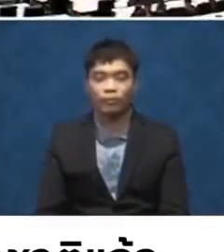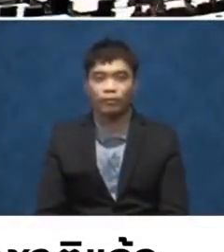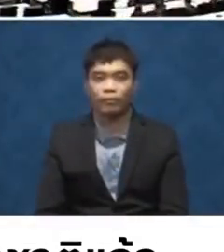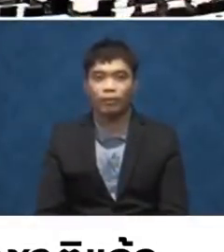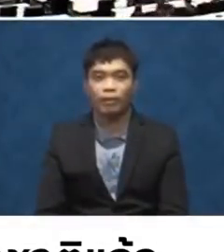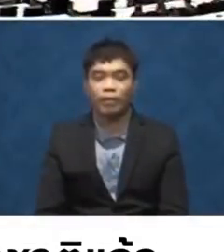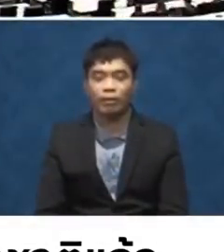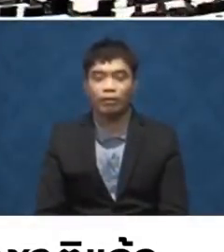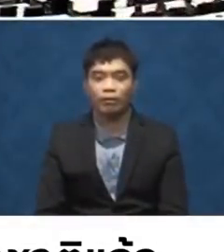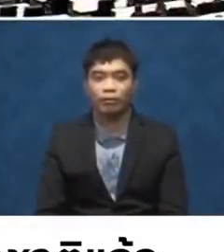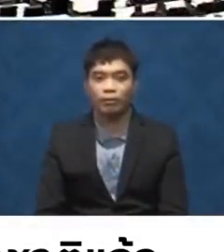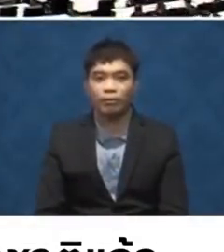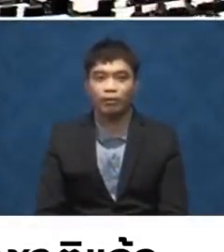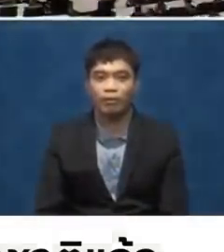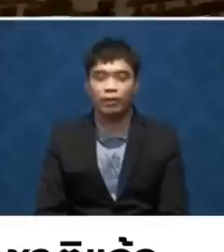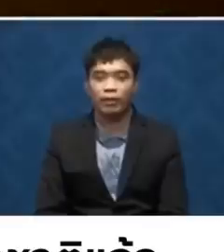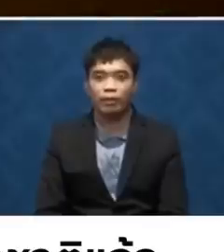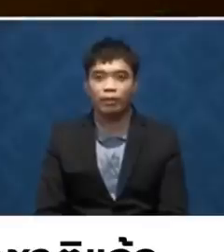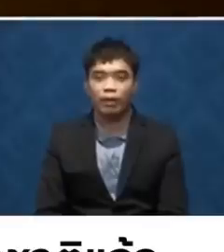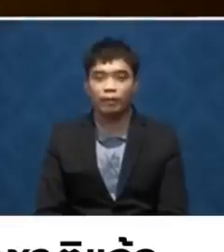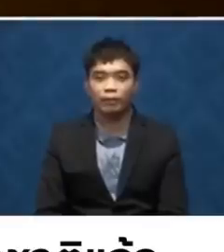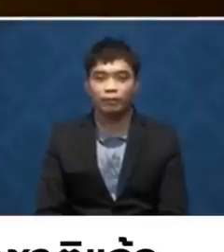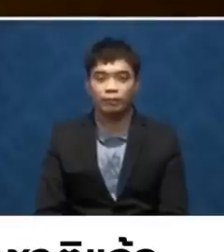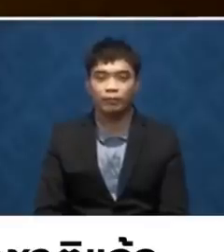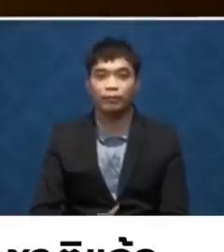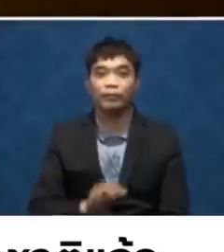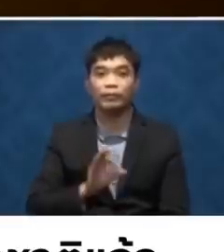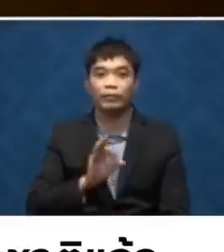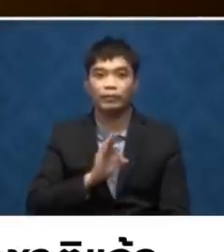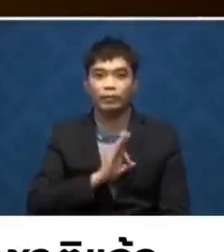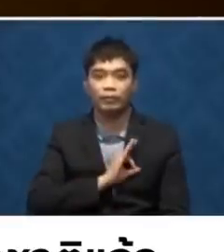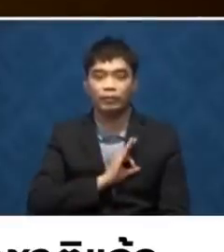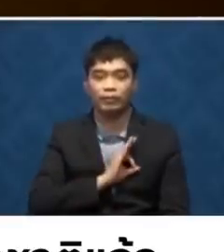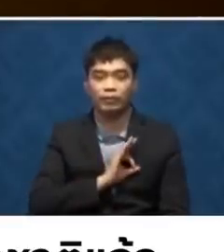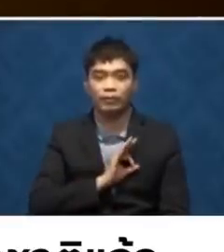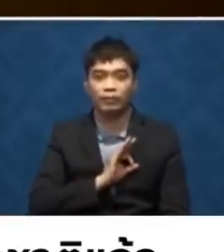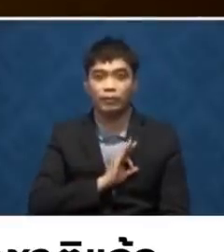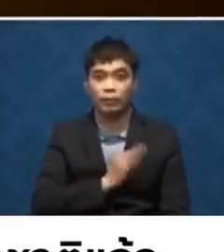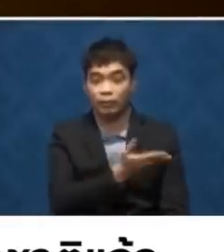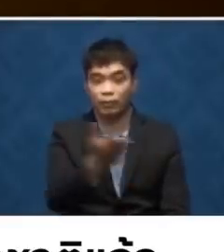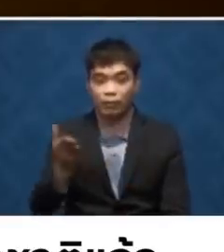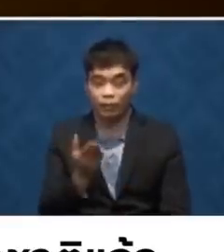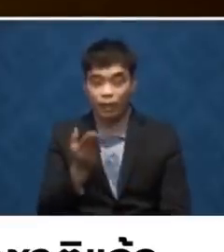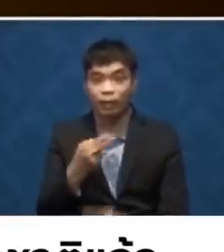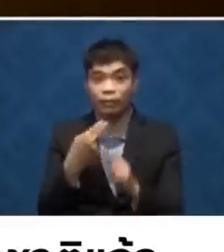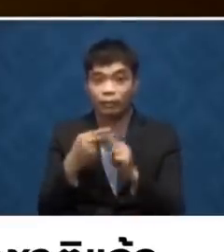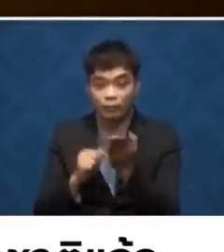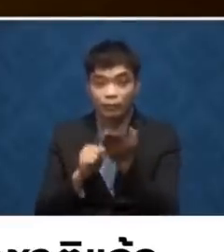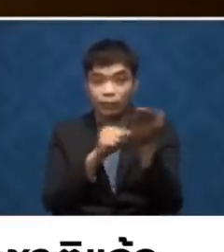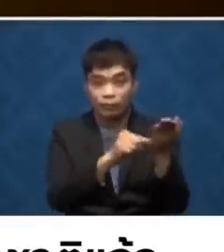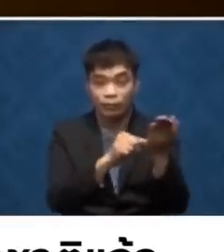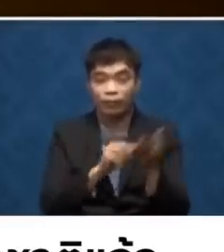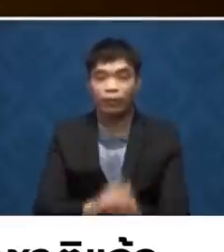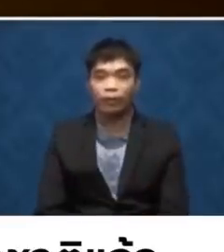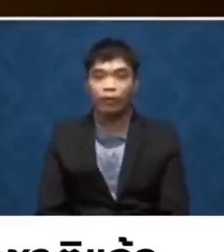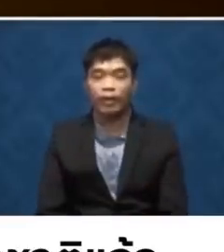งแต่วันที่3กรกฎาคมแล้วหลังจากที่มีมติของพรรคก้าวไกลแล้วก็พรรคเพื่อไทยไปนะคะแต่ไม่ว่าอย่างไรก็ตามคือในวันนี้